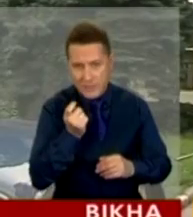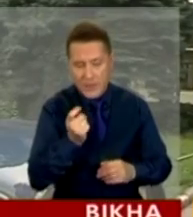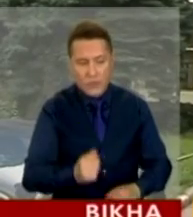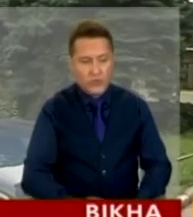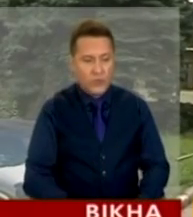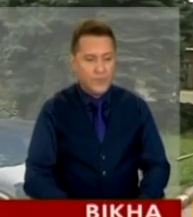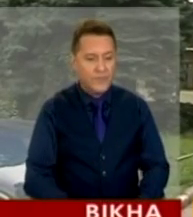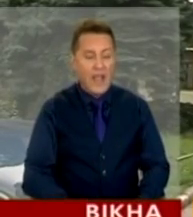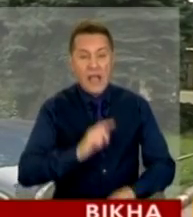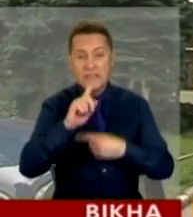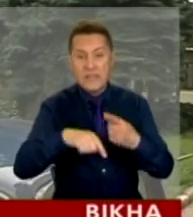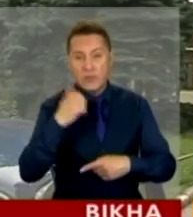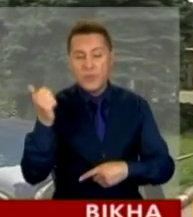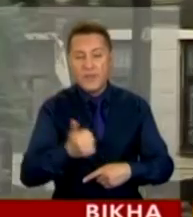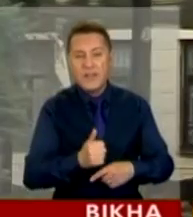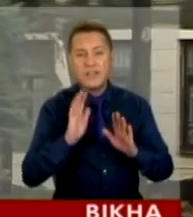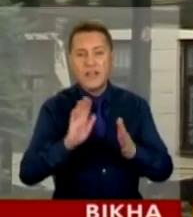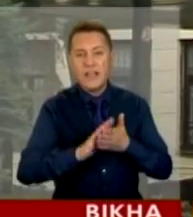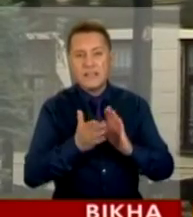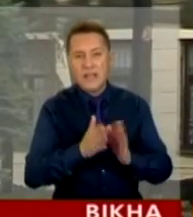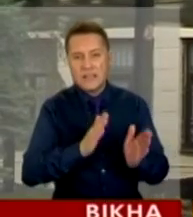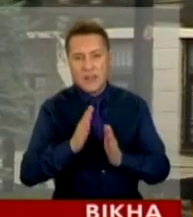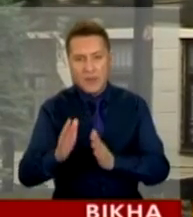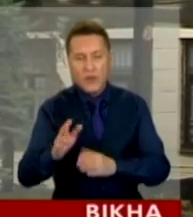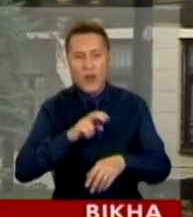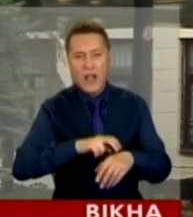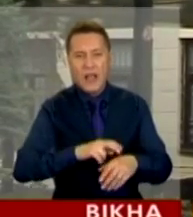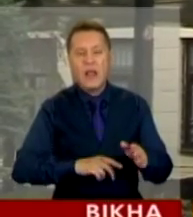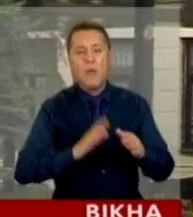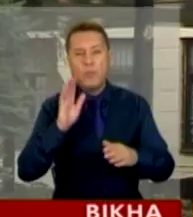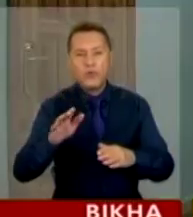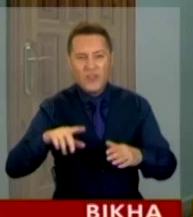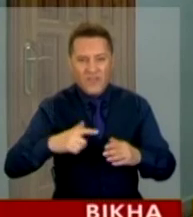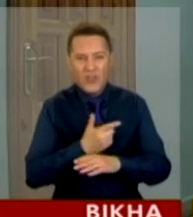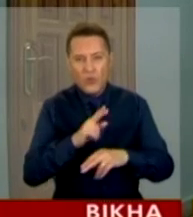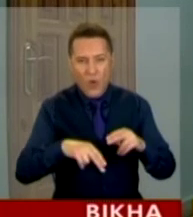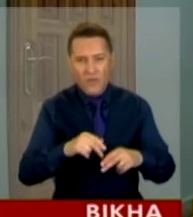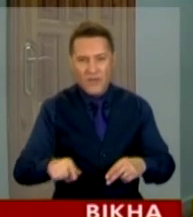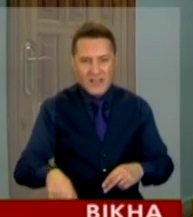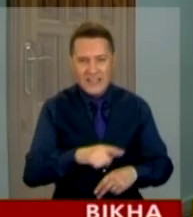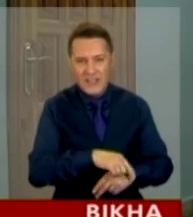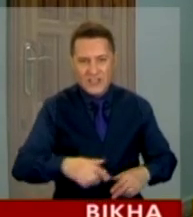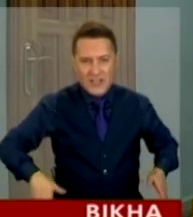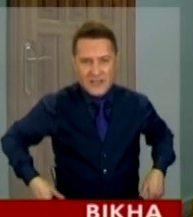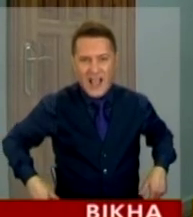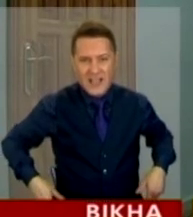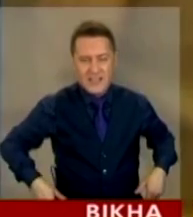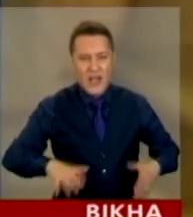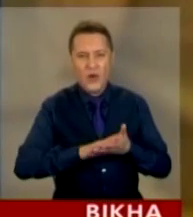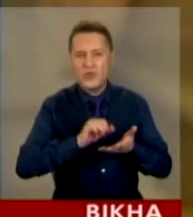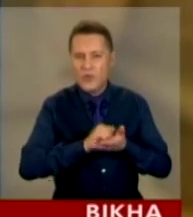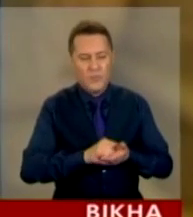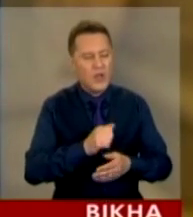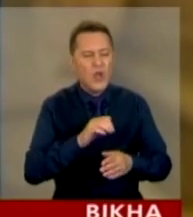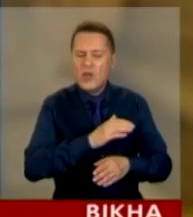Вже з наступного тижня, як тільки стан стабілізується, лікарі візьмуться відновлювати ніжки, адже тазостегнові суглоби розроблені, бо довго